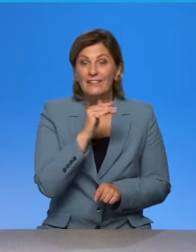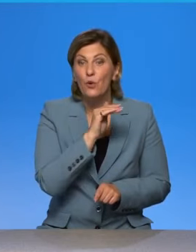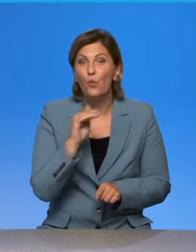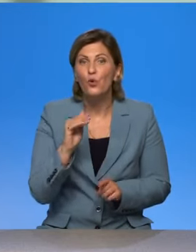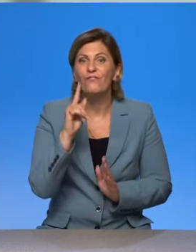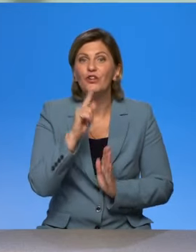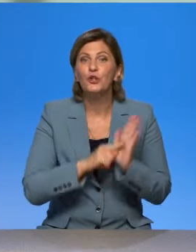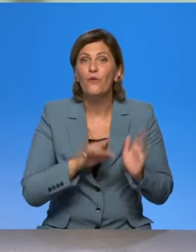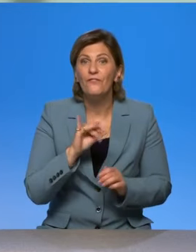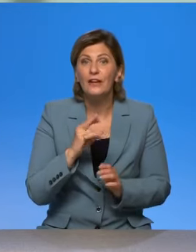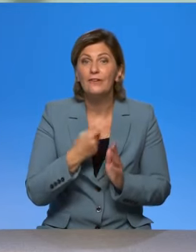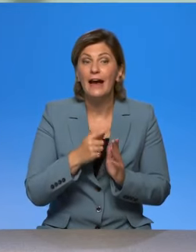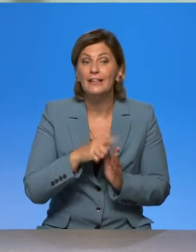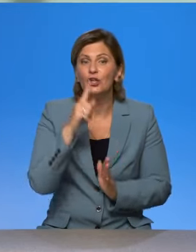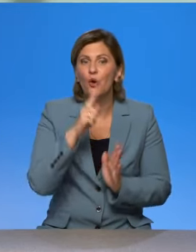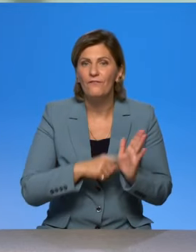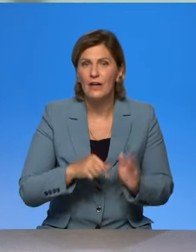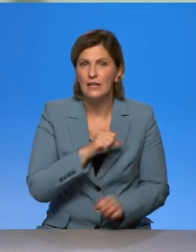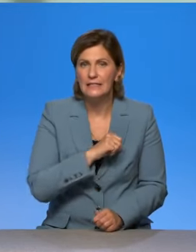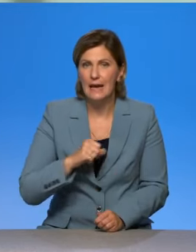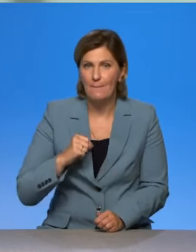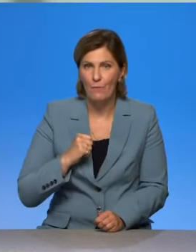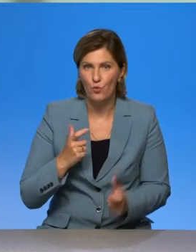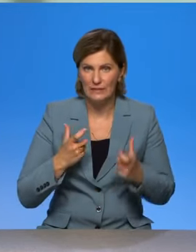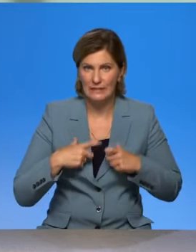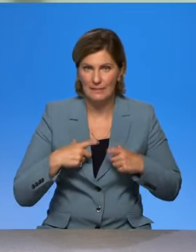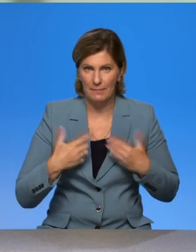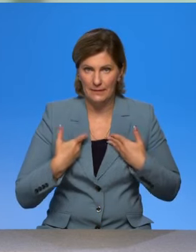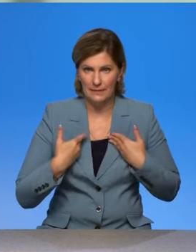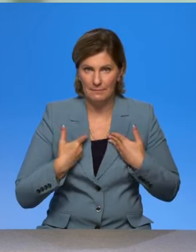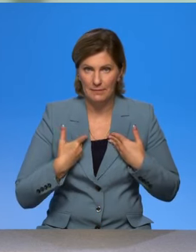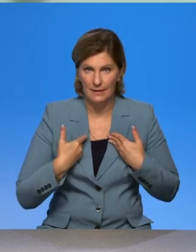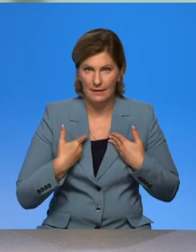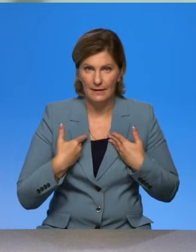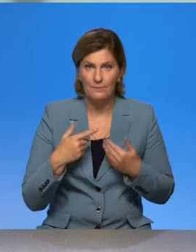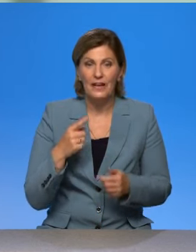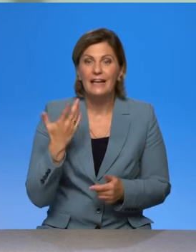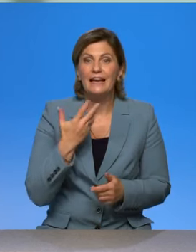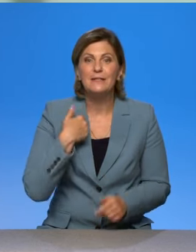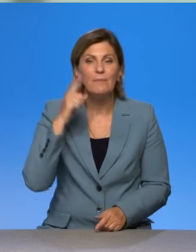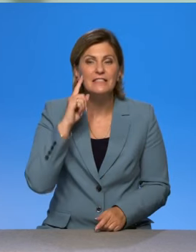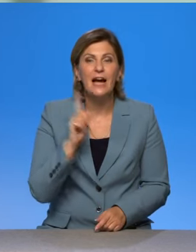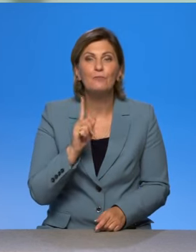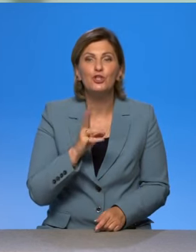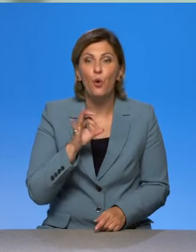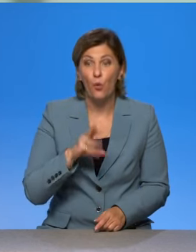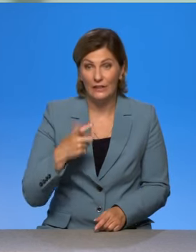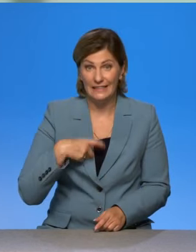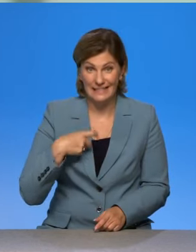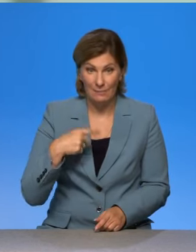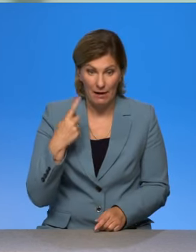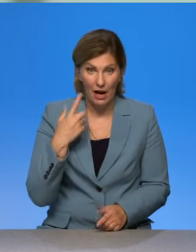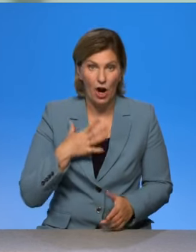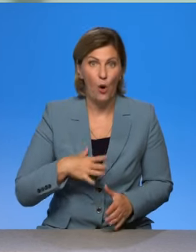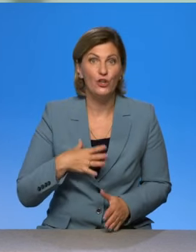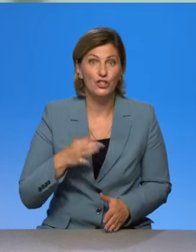говорим, это доверие человека самому себе. Вот если мы знаем от себя, что ожидать, мы себе доверяем, мы